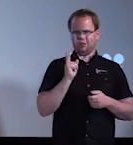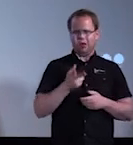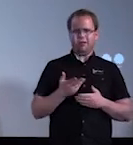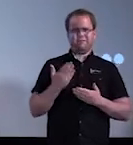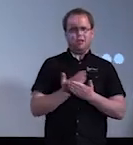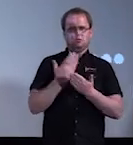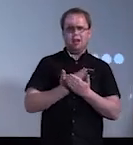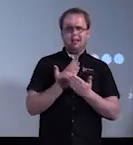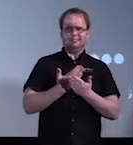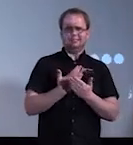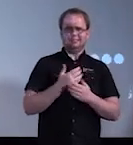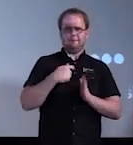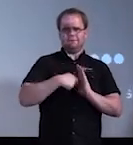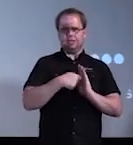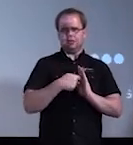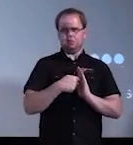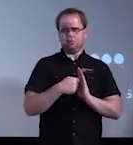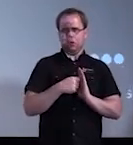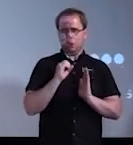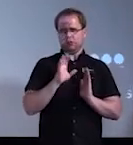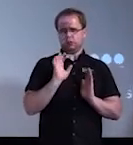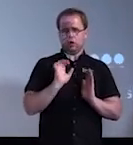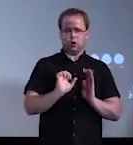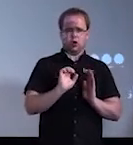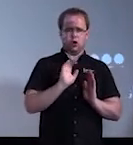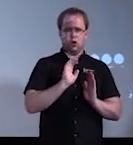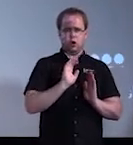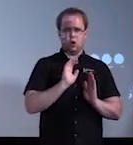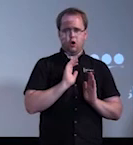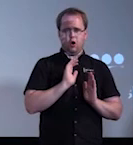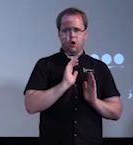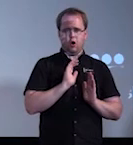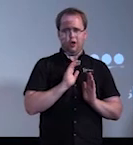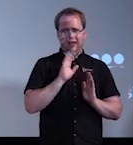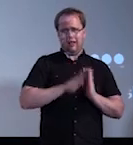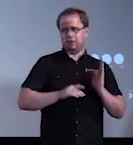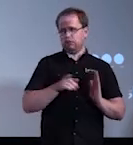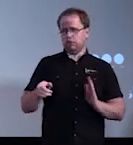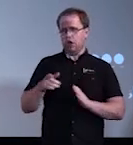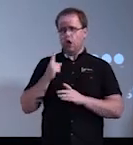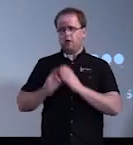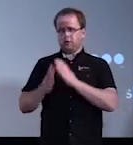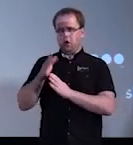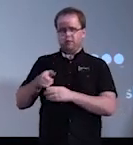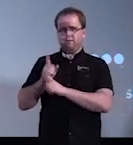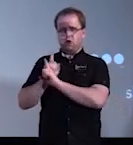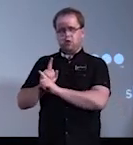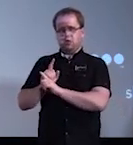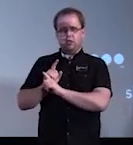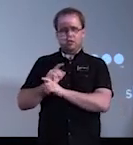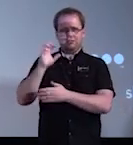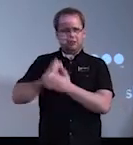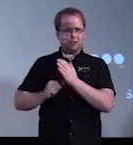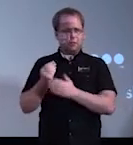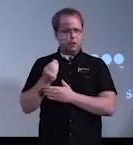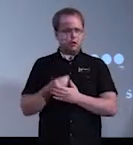nationalistisk film om man skulle ha kvar det som styrt av ett avtal istället för skattemedel? Jag vet inte om jag tolkade din fråga rätt. Jo,